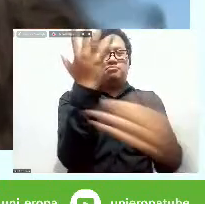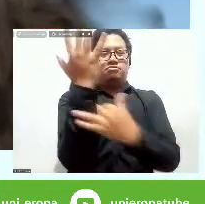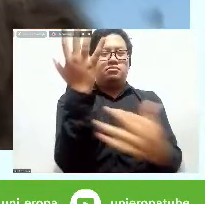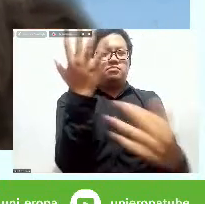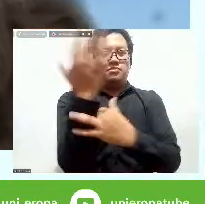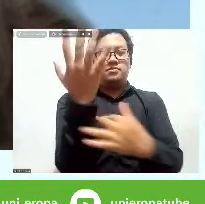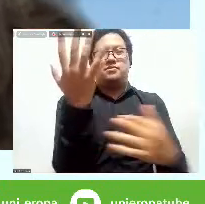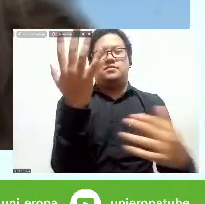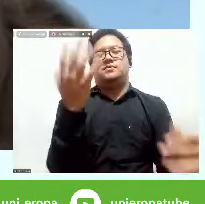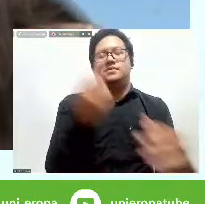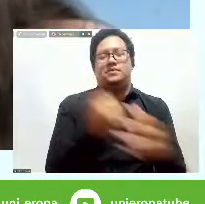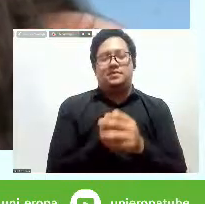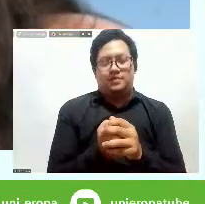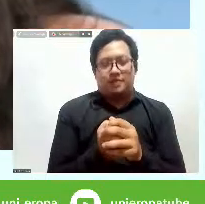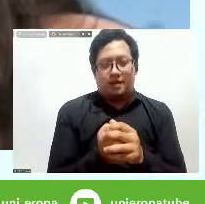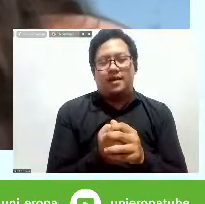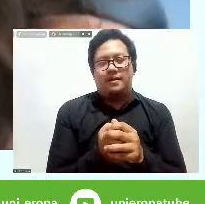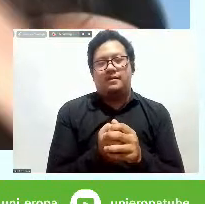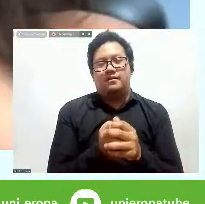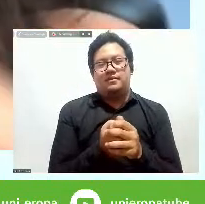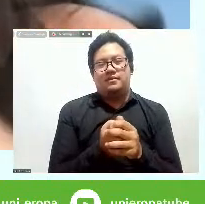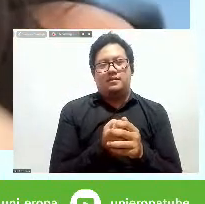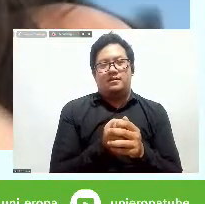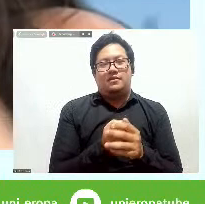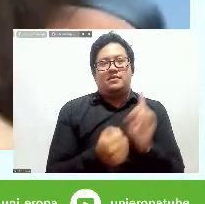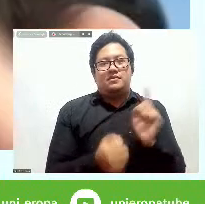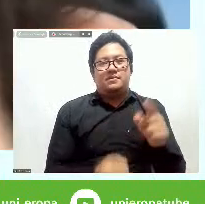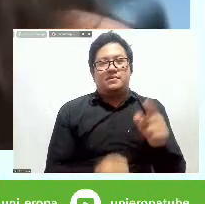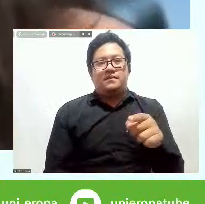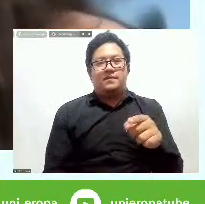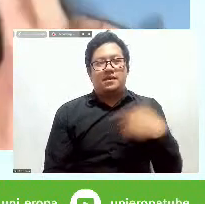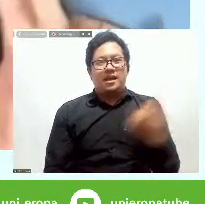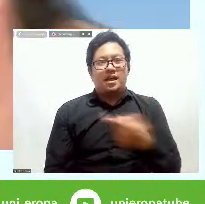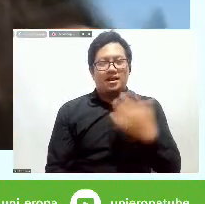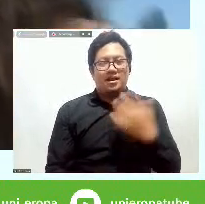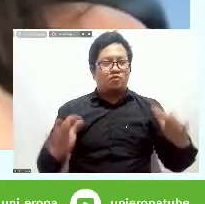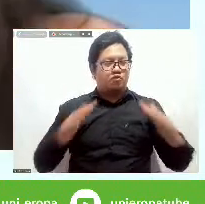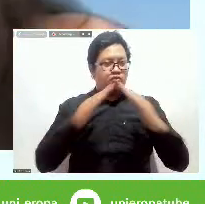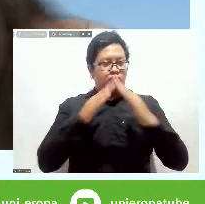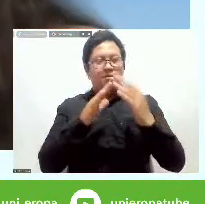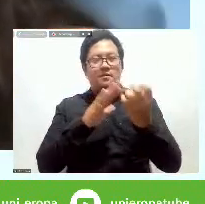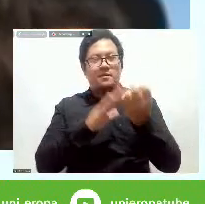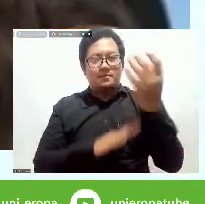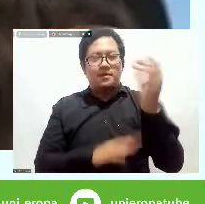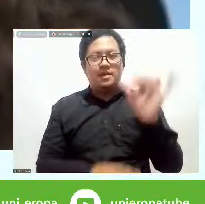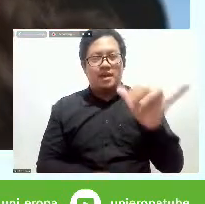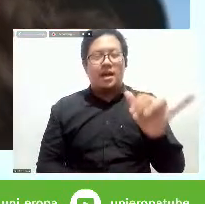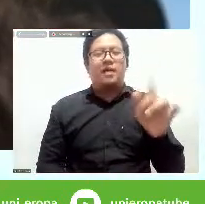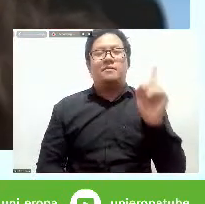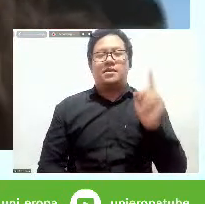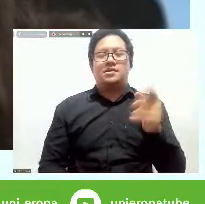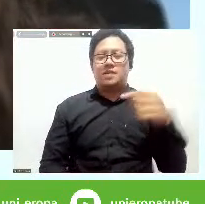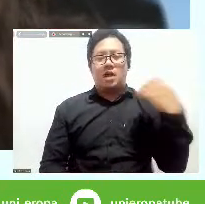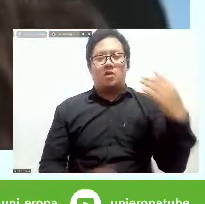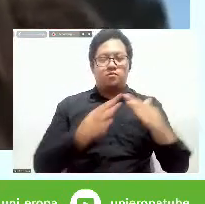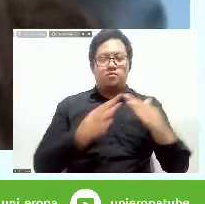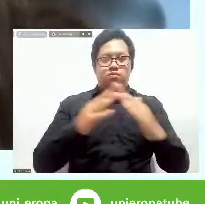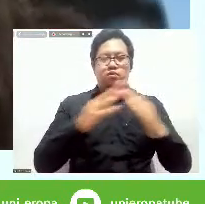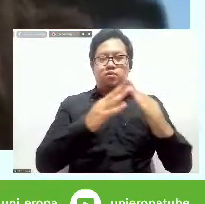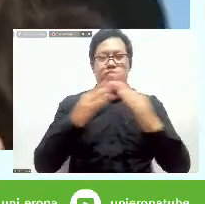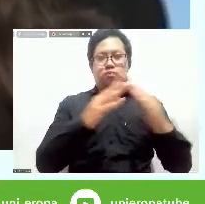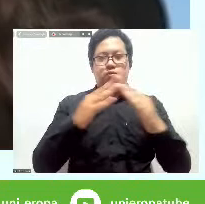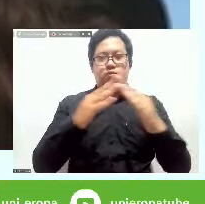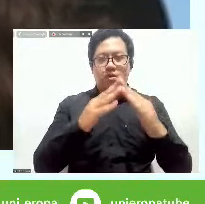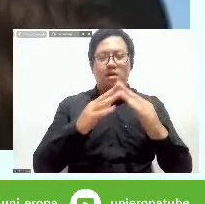lepas dari bencana karena kita berada di gunung berapi ya jadi enggak mau Bekasi selalu bergejolak dan bumi ini selalu